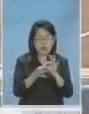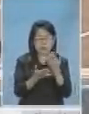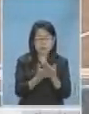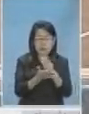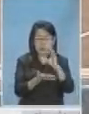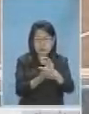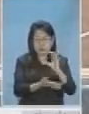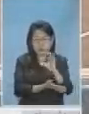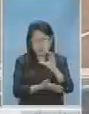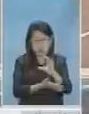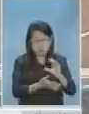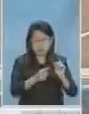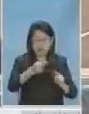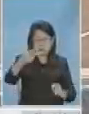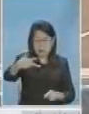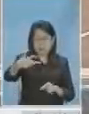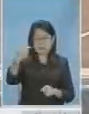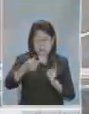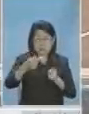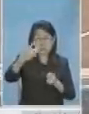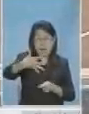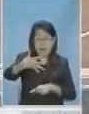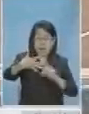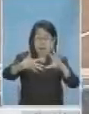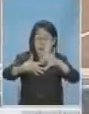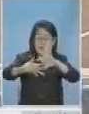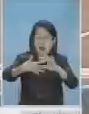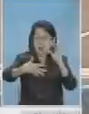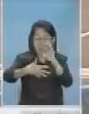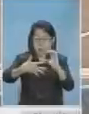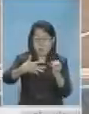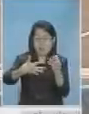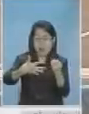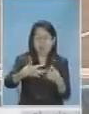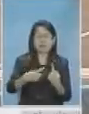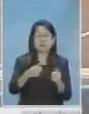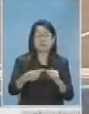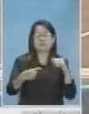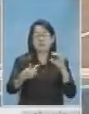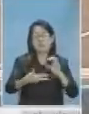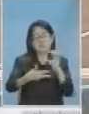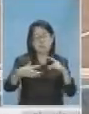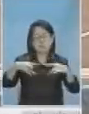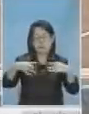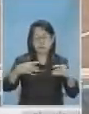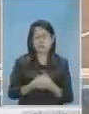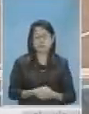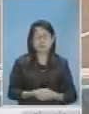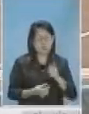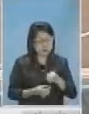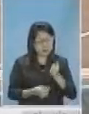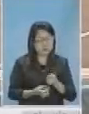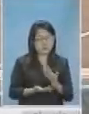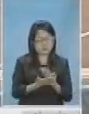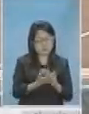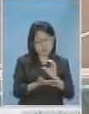ายเรื่องที่ผมพูดมาใน3เรื่องนั้นใช้เยอะมากเลยนะครับแต่ผิดเรื่องครับแล้วเรื่องที่ควรจะต้องใช้ให้ม